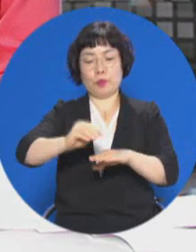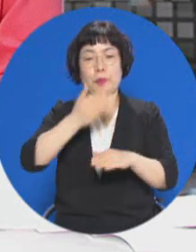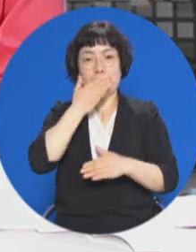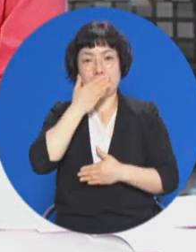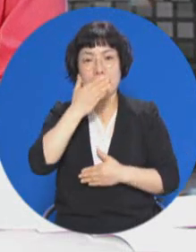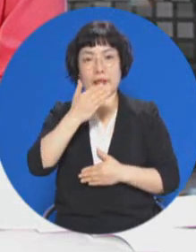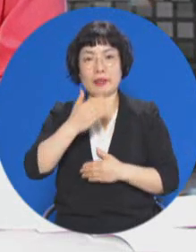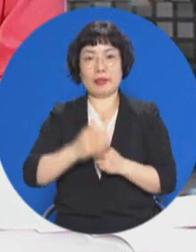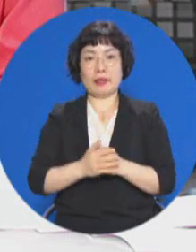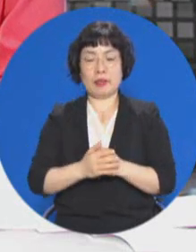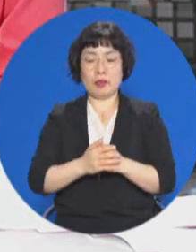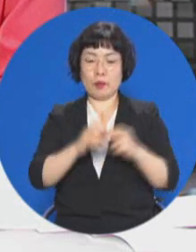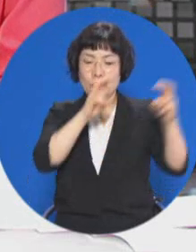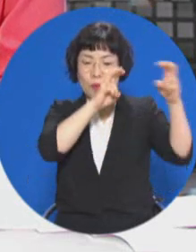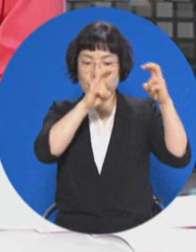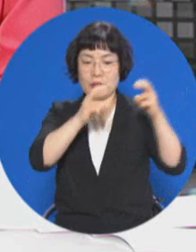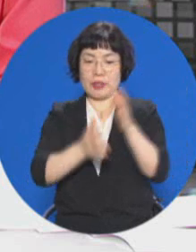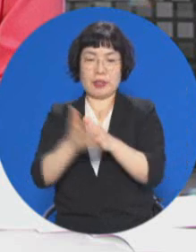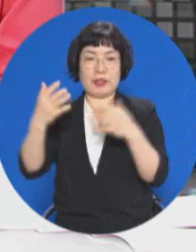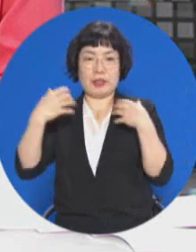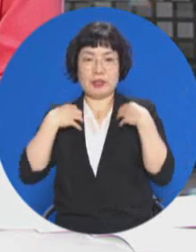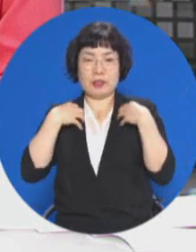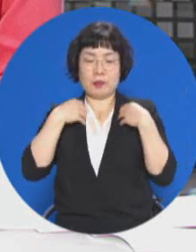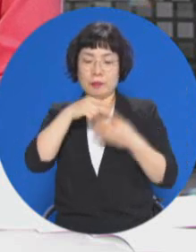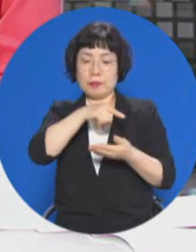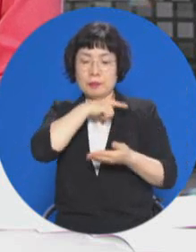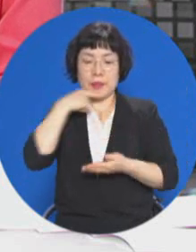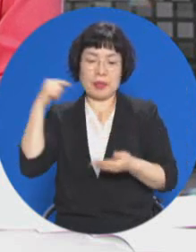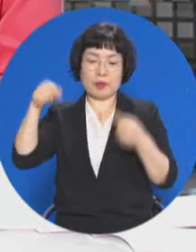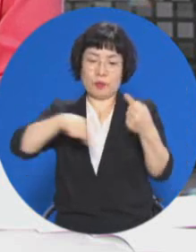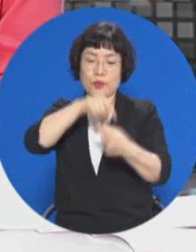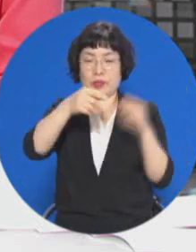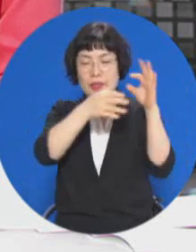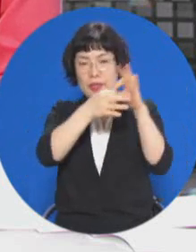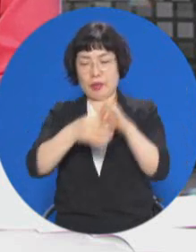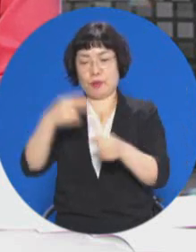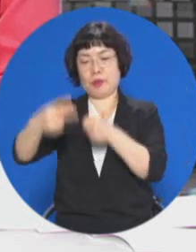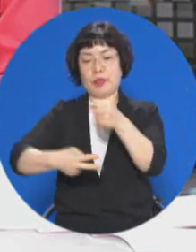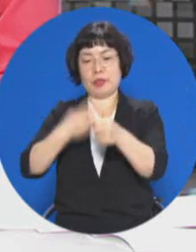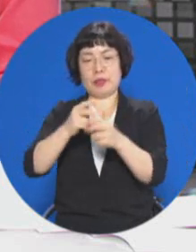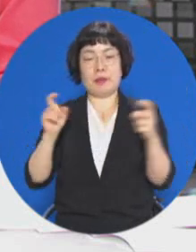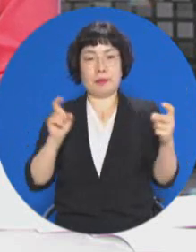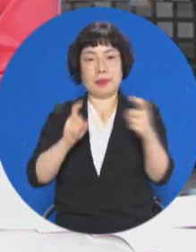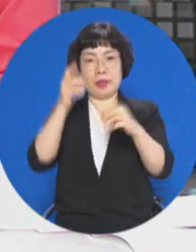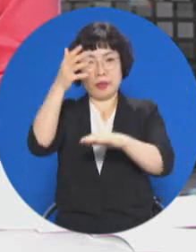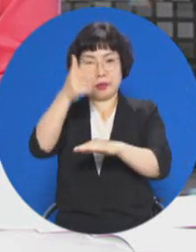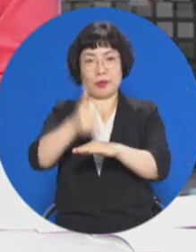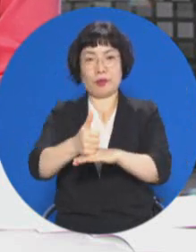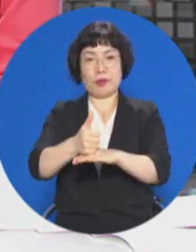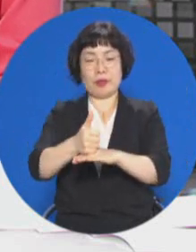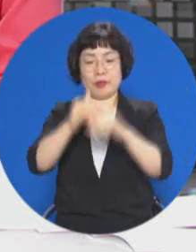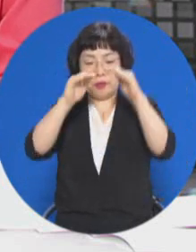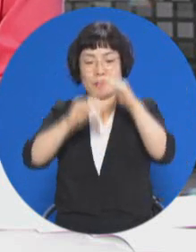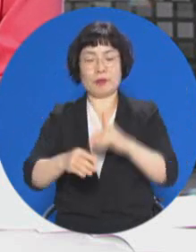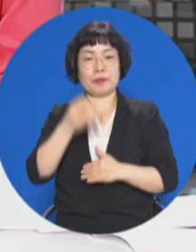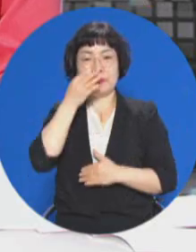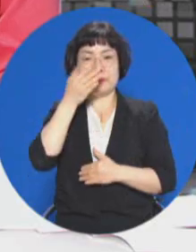됐습니다. 운영사와 시 당국이 만성 적자를 이유로 분쟁에 돌입한 지 만 2년 만입니다. 박민주